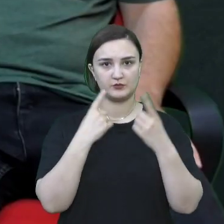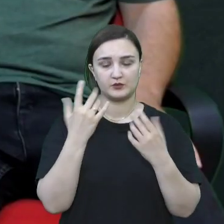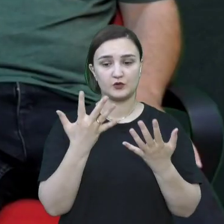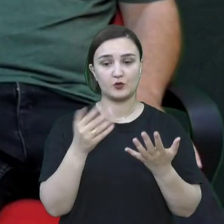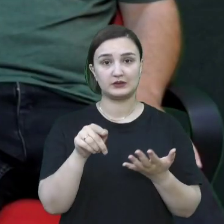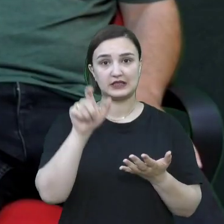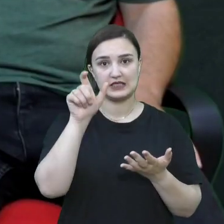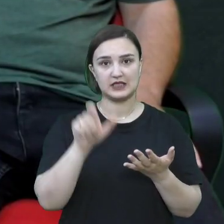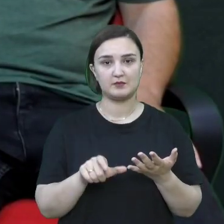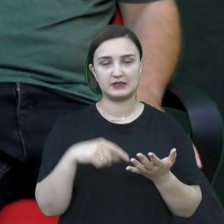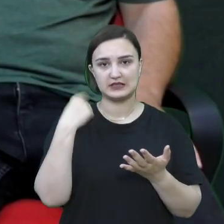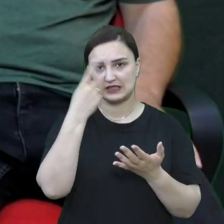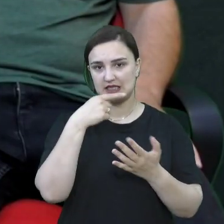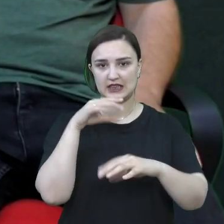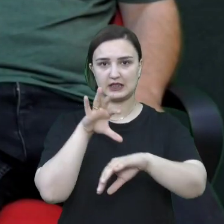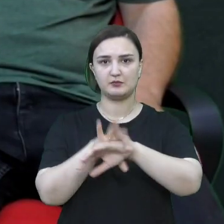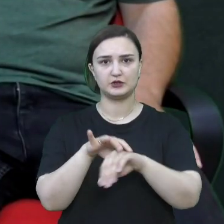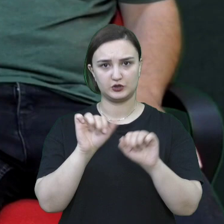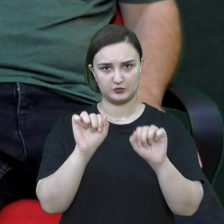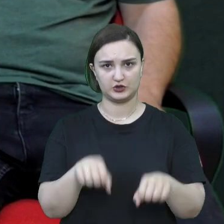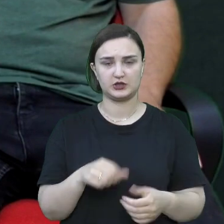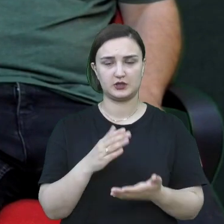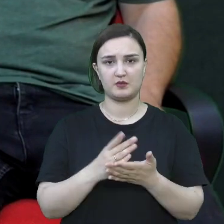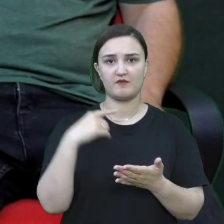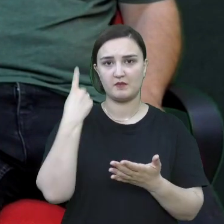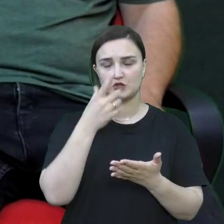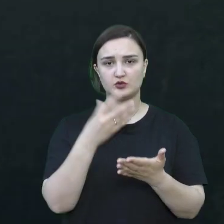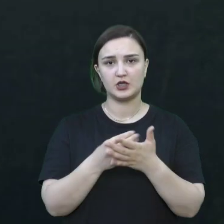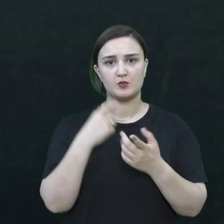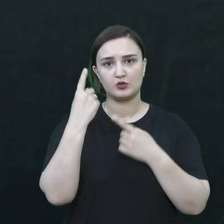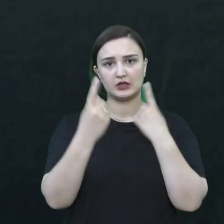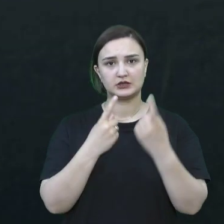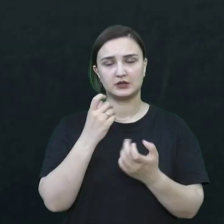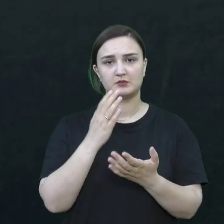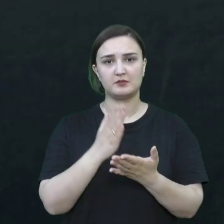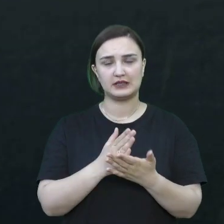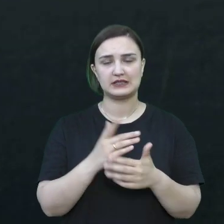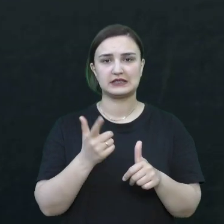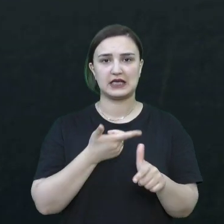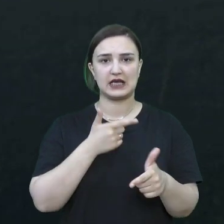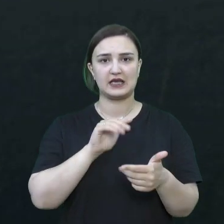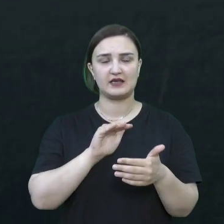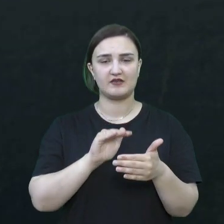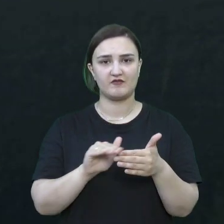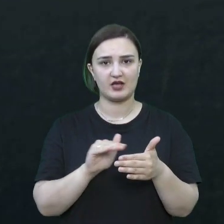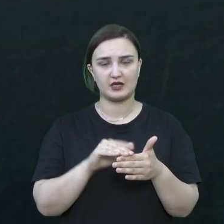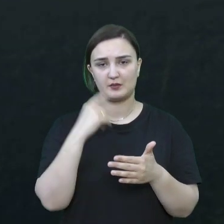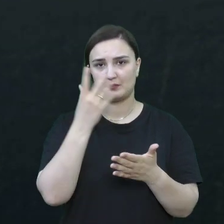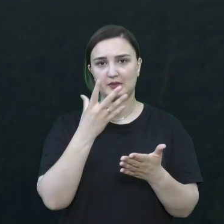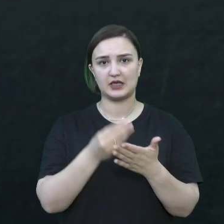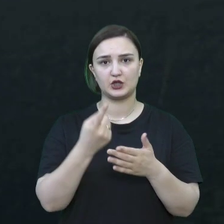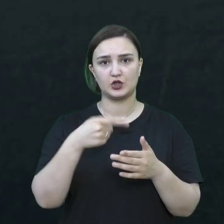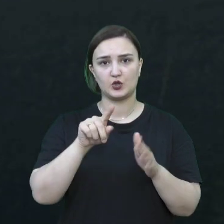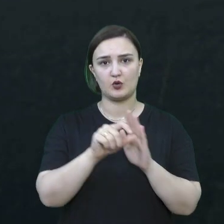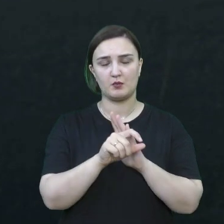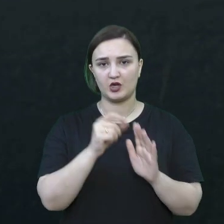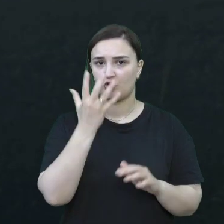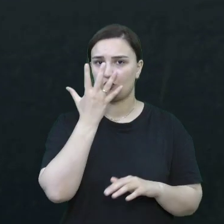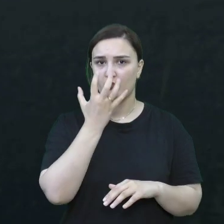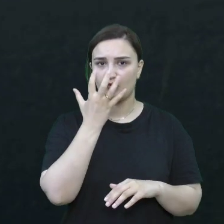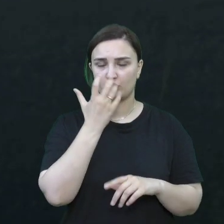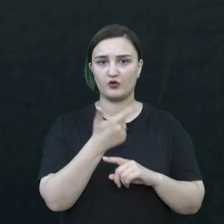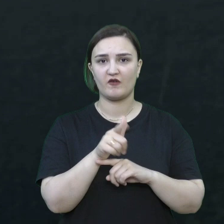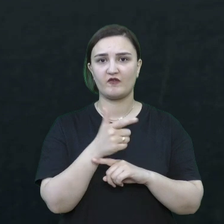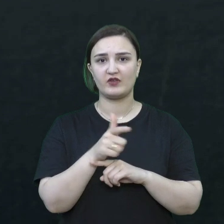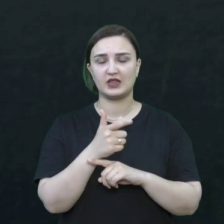რომლითაც ადამიანის იდენტიფიცირება არის შესაძლებელი. პერსონალური მონაცემებია: სახელი და გვარი, პირადი ნომერი, ფოტო,